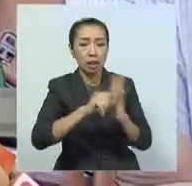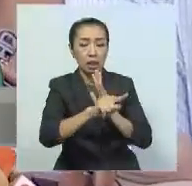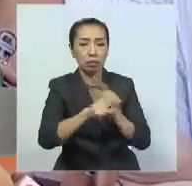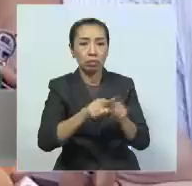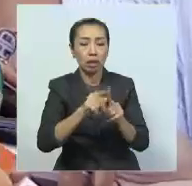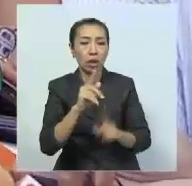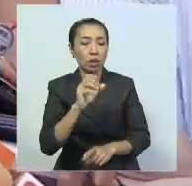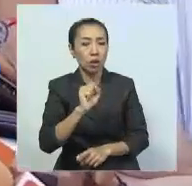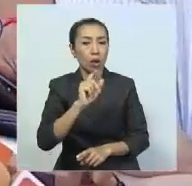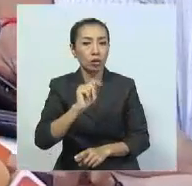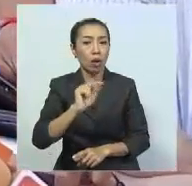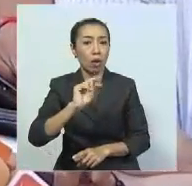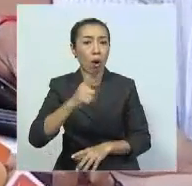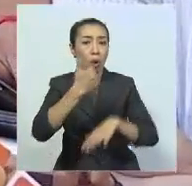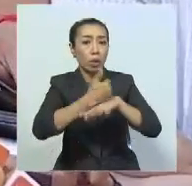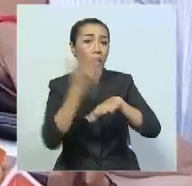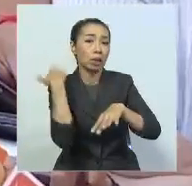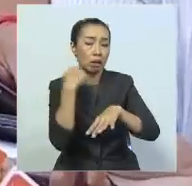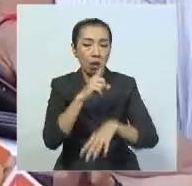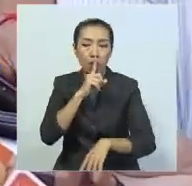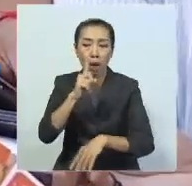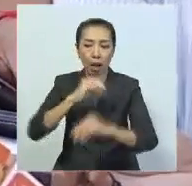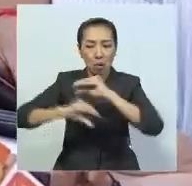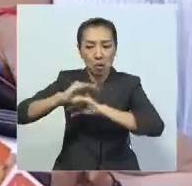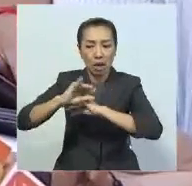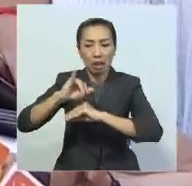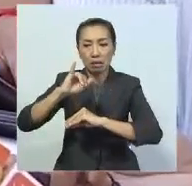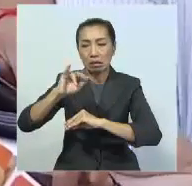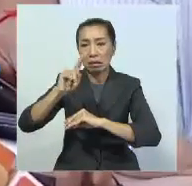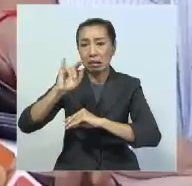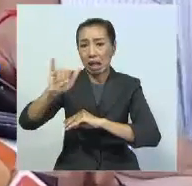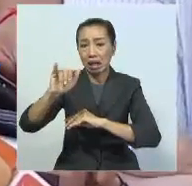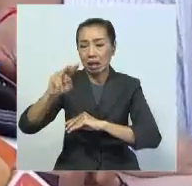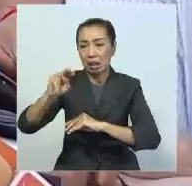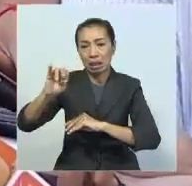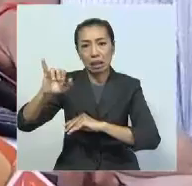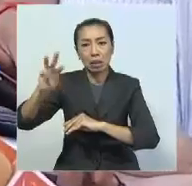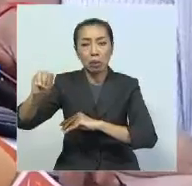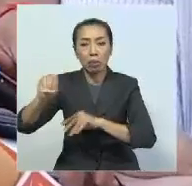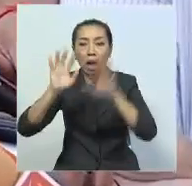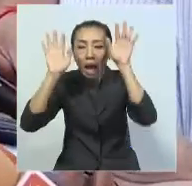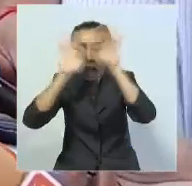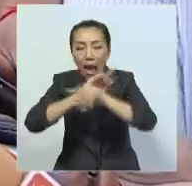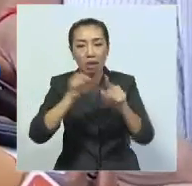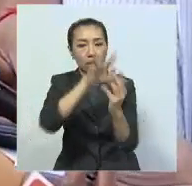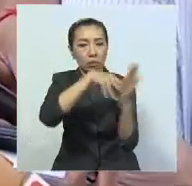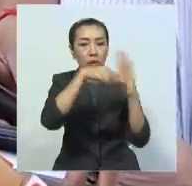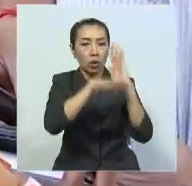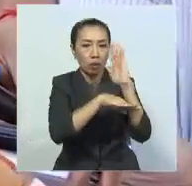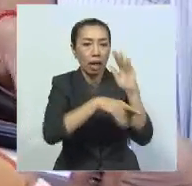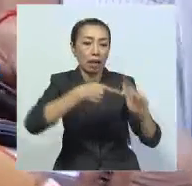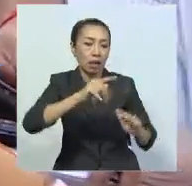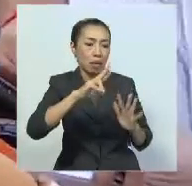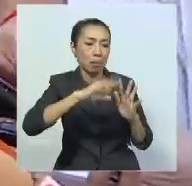ผู้ว่าการตรวจเงินแผ่นดินวิพากษ์วิจารณ์โครงการไทยนิยมยั่งยืนว่าไม่ต่างจากนโยบายประชานิยมท่านบอกว่าเนี่ยสิ่ง